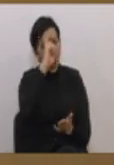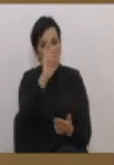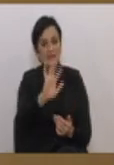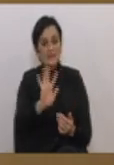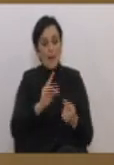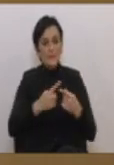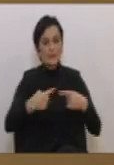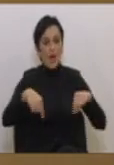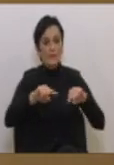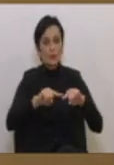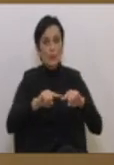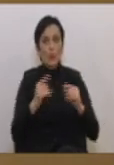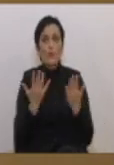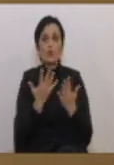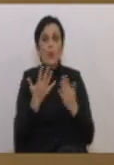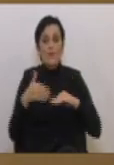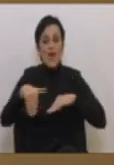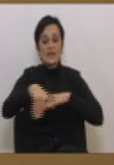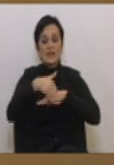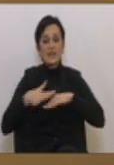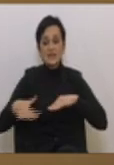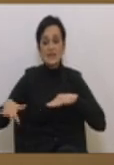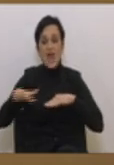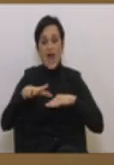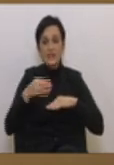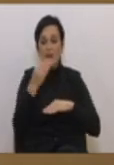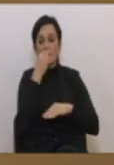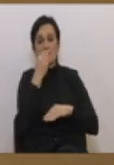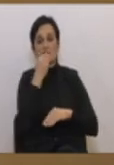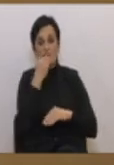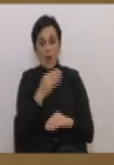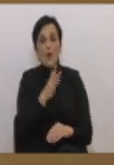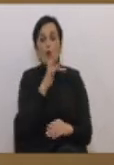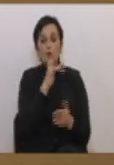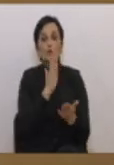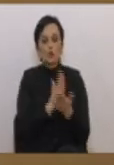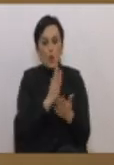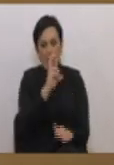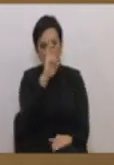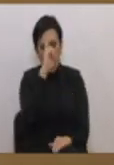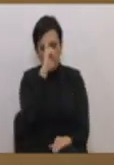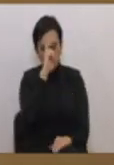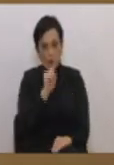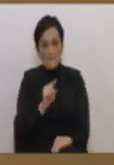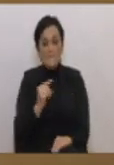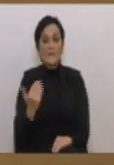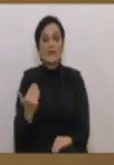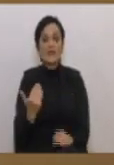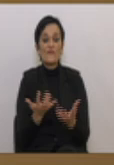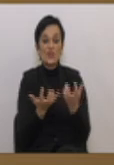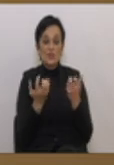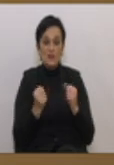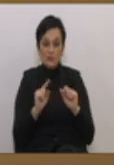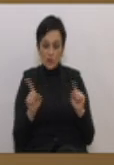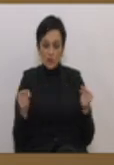არასამთავრობოები რომელიც გარედან იკვებებია დროა ხელისუფლება ამ ხრივ მიიღოს